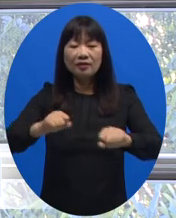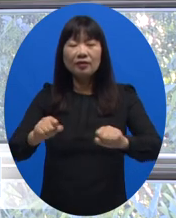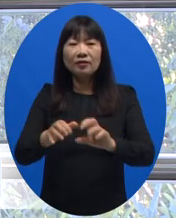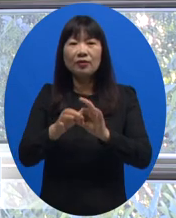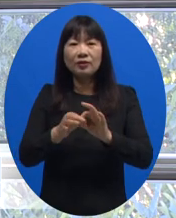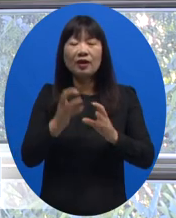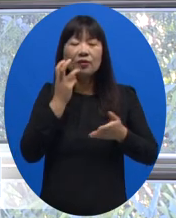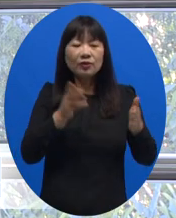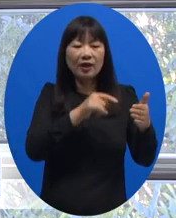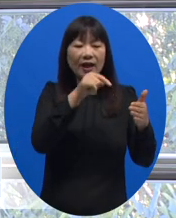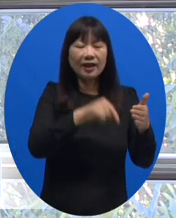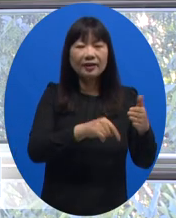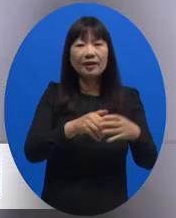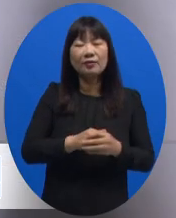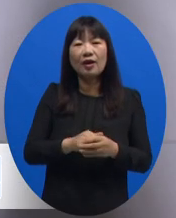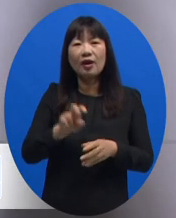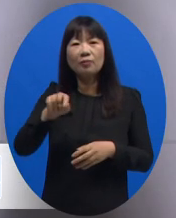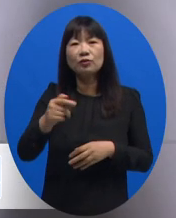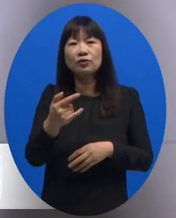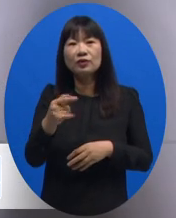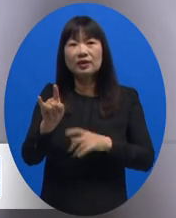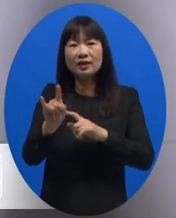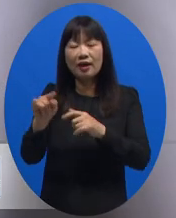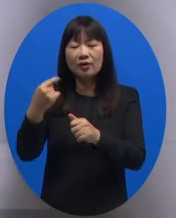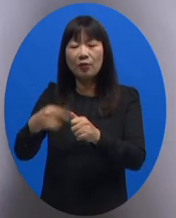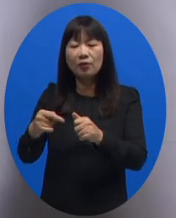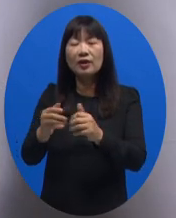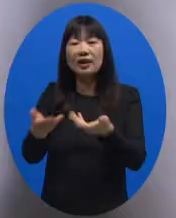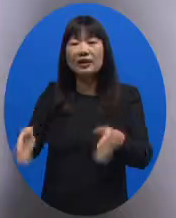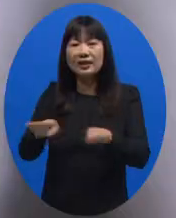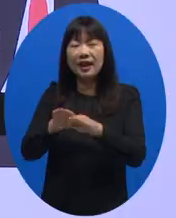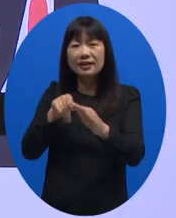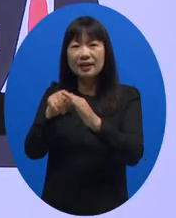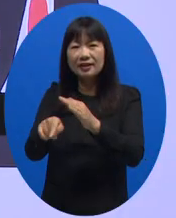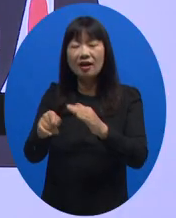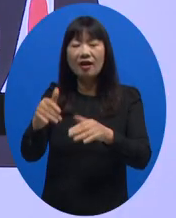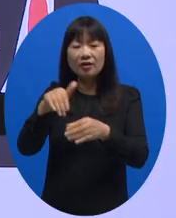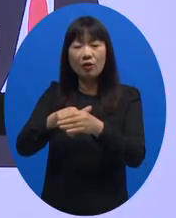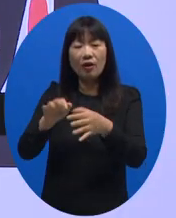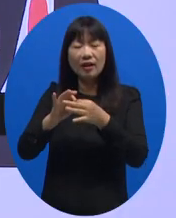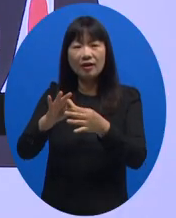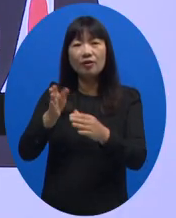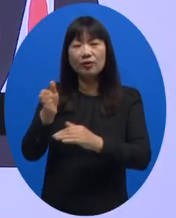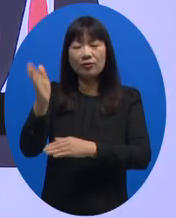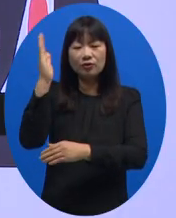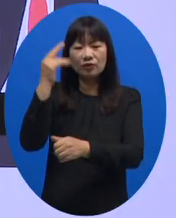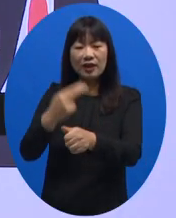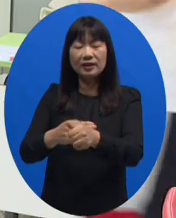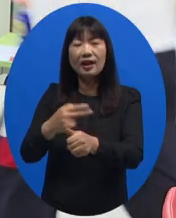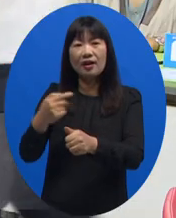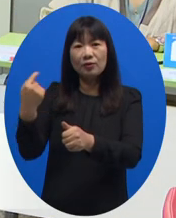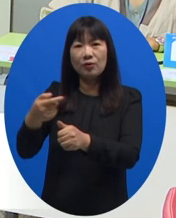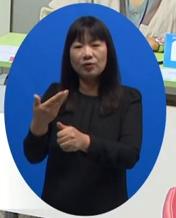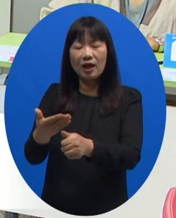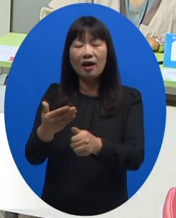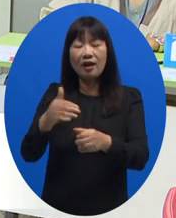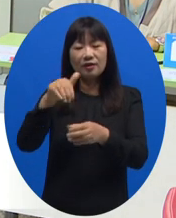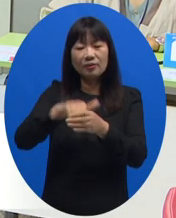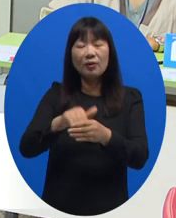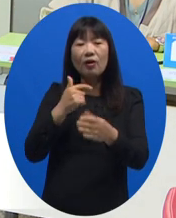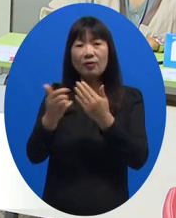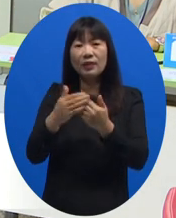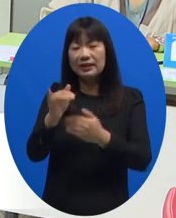도내 학교나 문외교육 기관 등을 찾아 선거 관련 전문 강사의 교육과 모의 투표 체험을 운영 중입니다. 도내